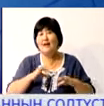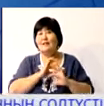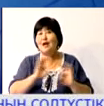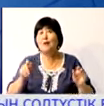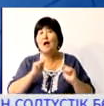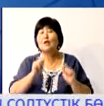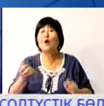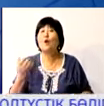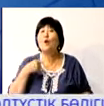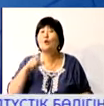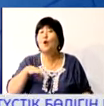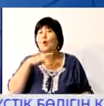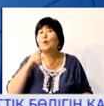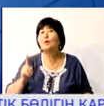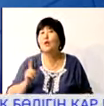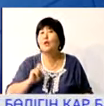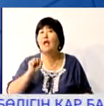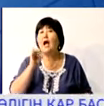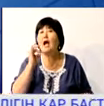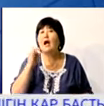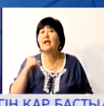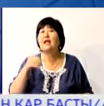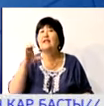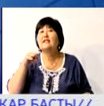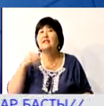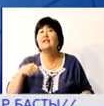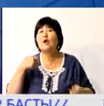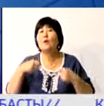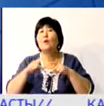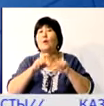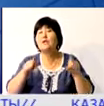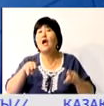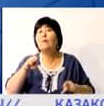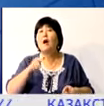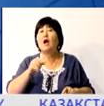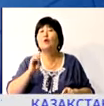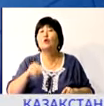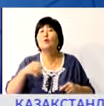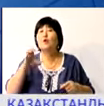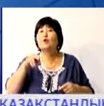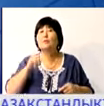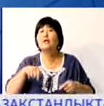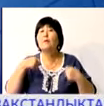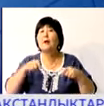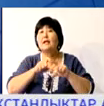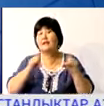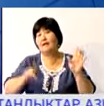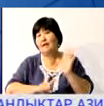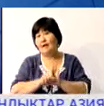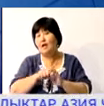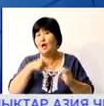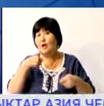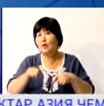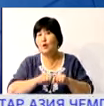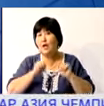тарту. Қызылордалықтар көптен күткен Арай Сити Мол сауда ойын сауық орталығындағы Магнум супермаркеті өз жұмысын бастады. Сауда желісінің